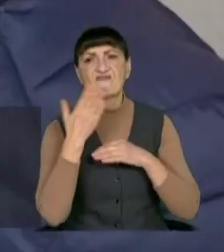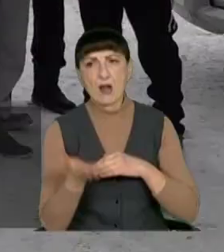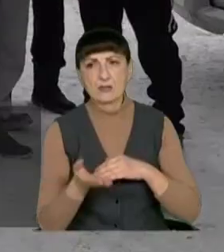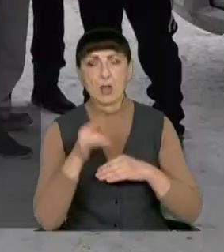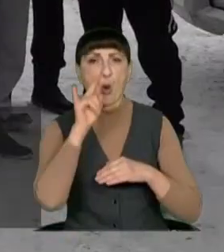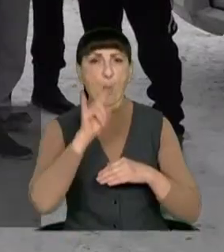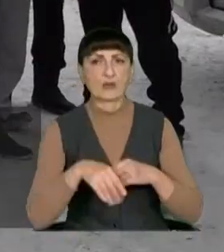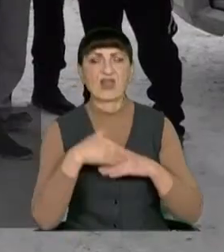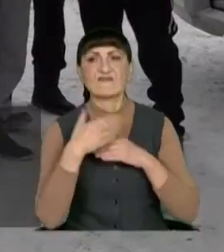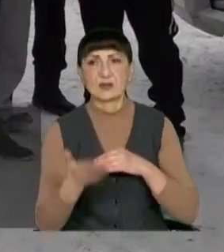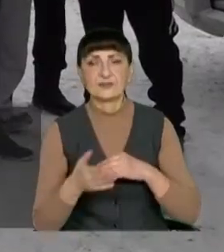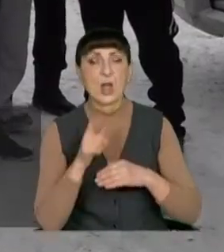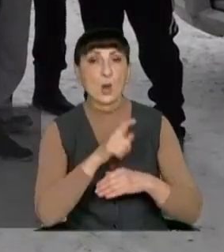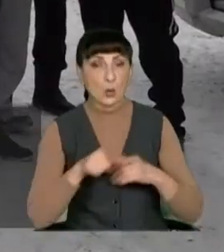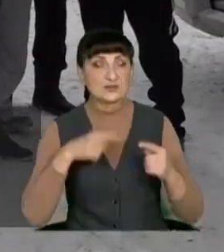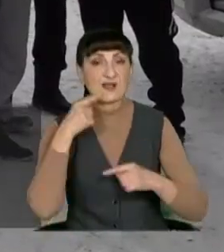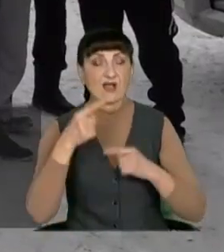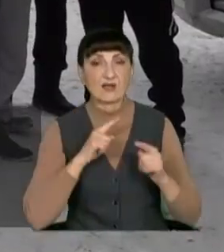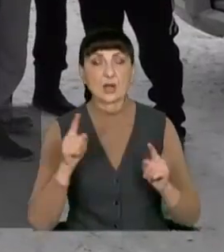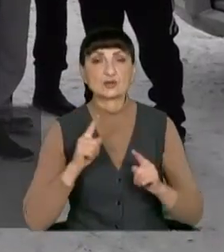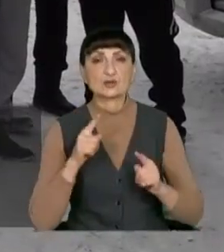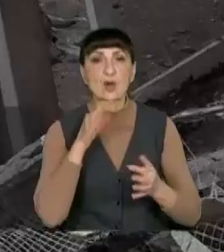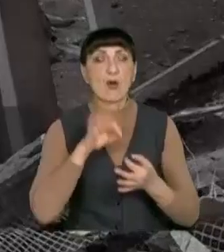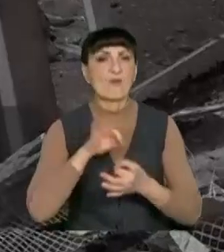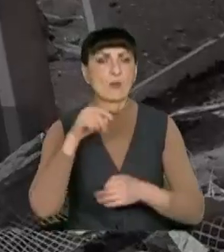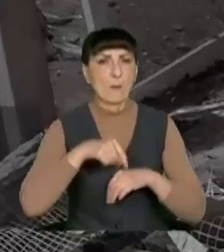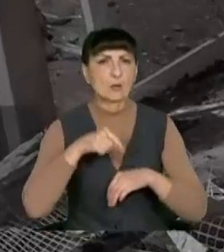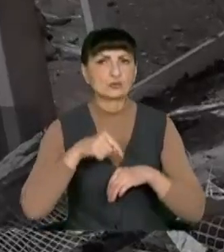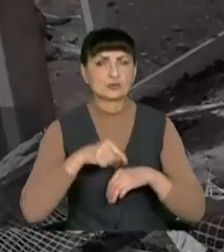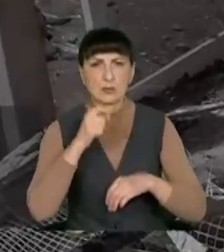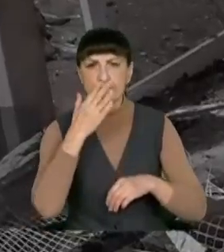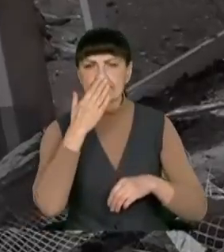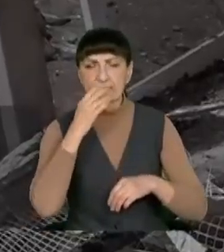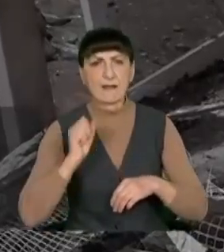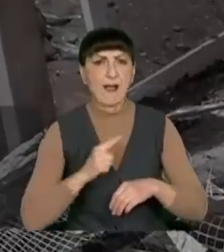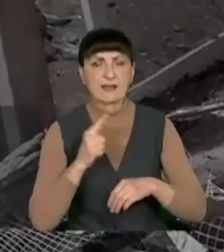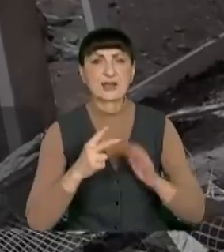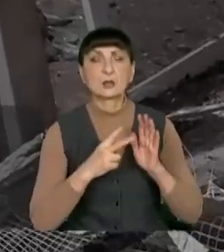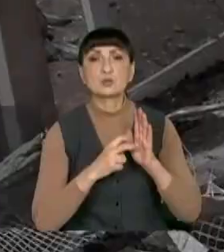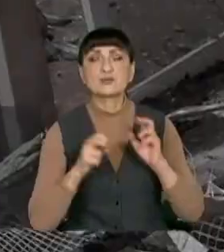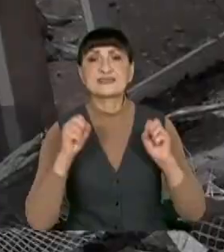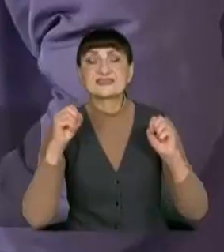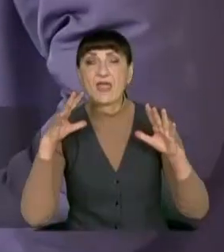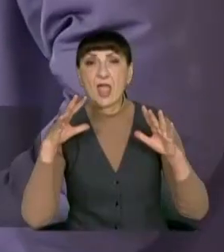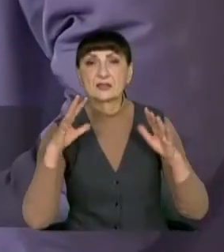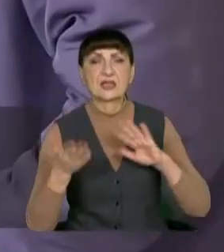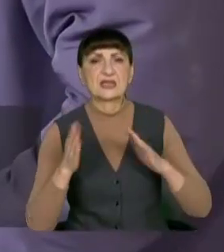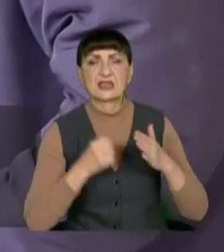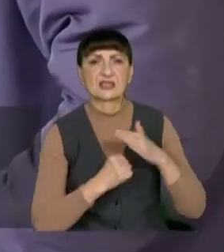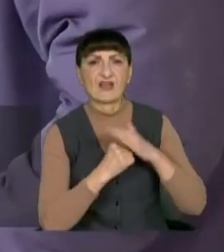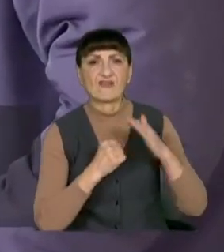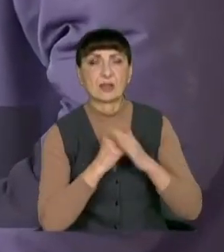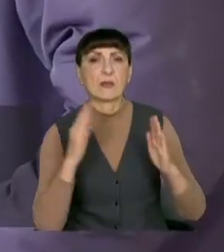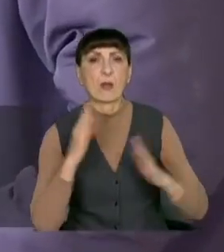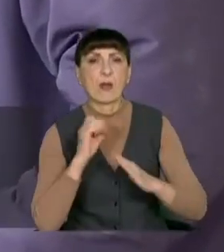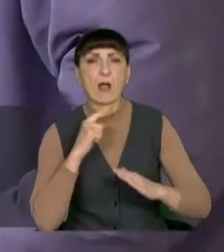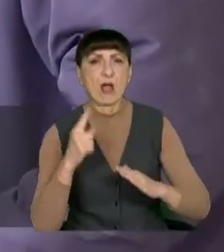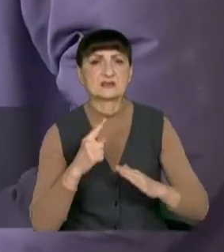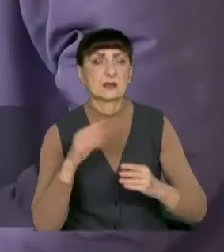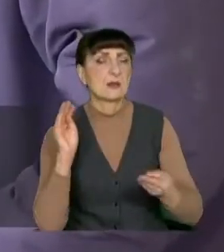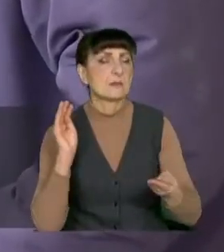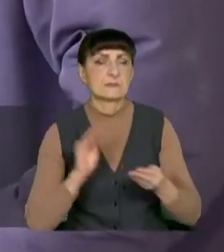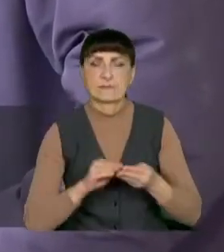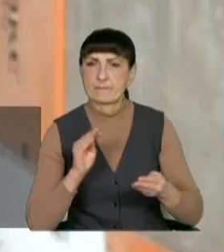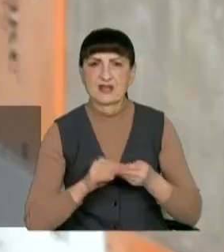видите? Некоторые жители рассказывают, что вовремя почувствовали утечку. Отключение света и перебои с давлением природного газа в их поселке